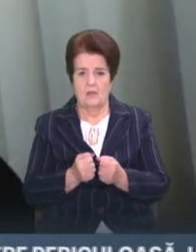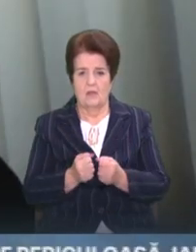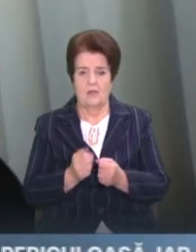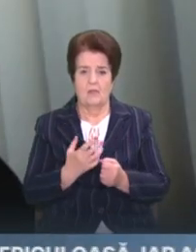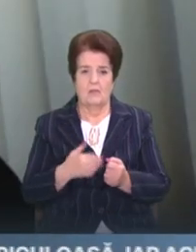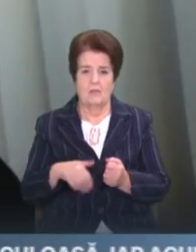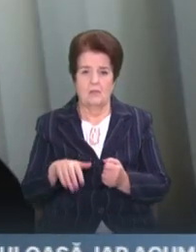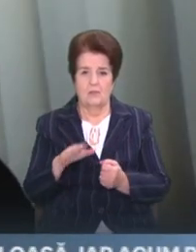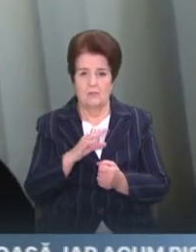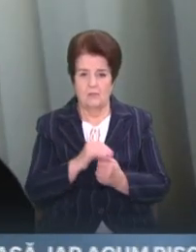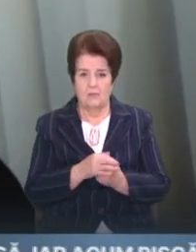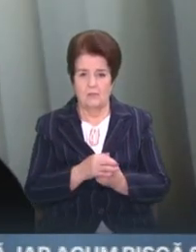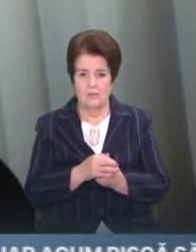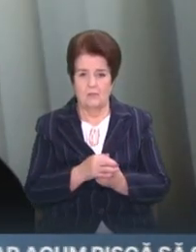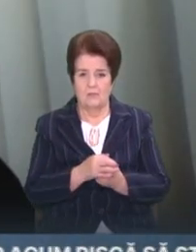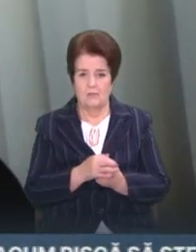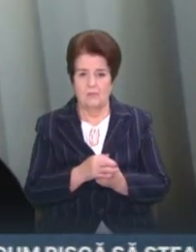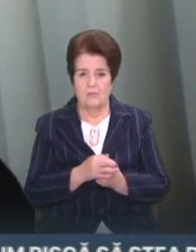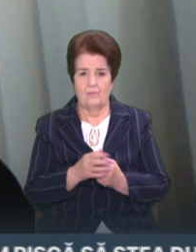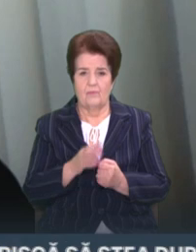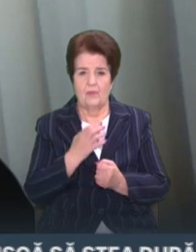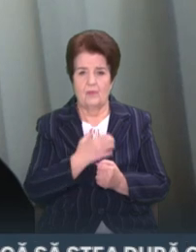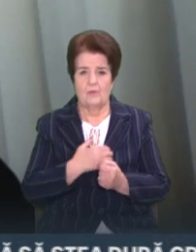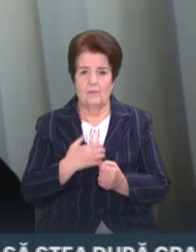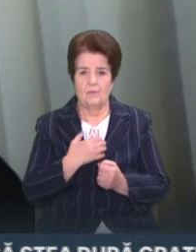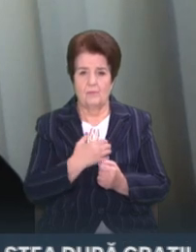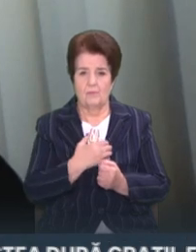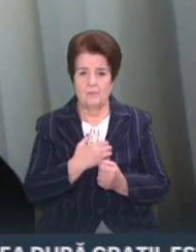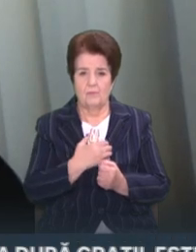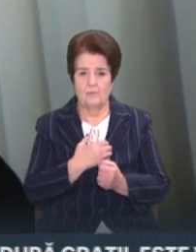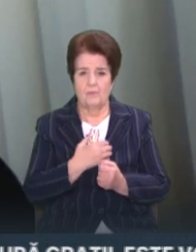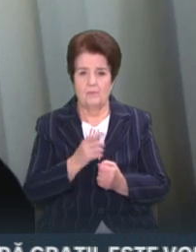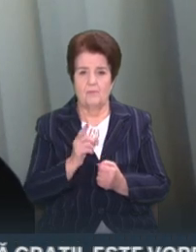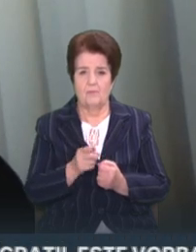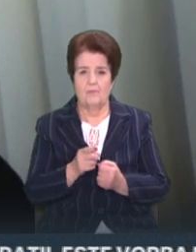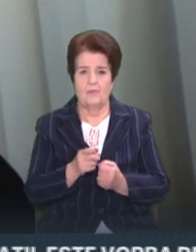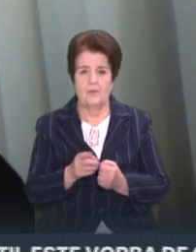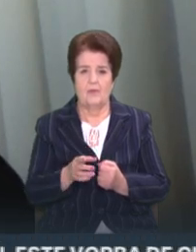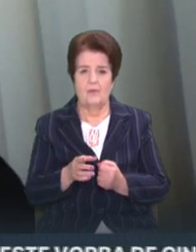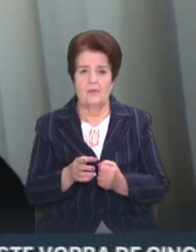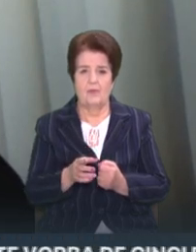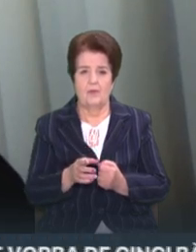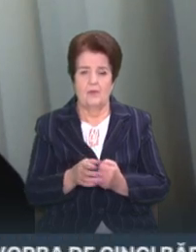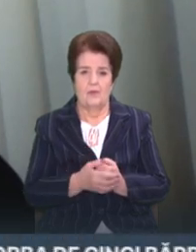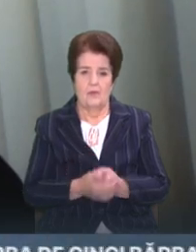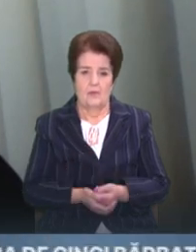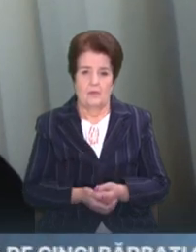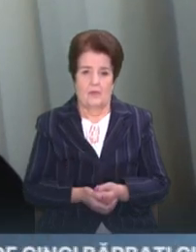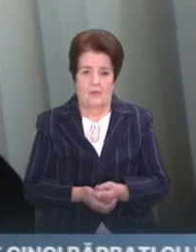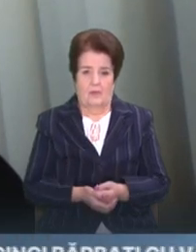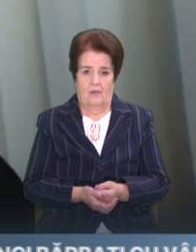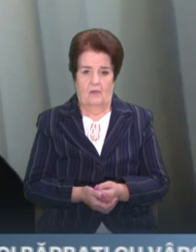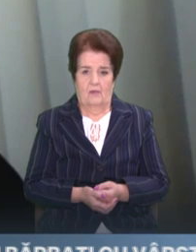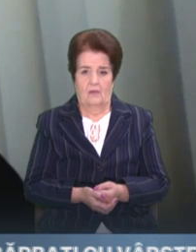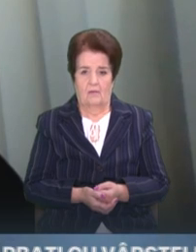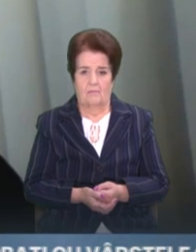facem prognoză în situația în care suntem total interdependenți de ce se întâmplă în regiune, atât pe piața